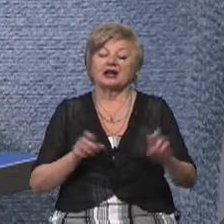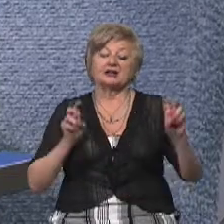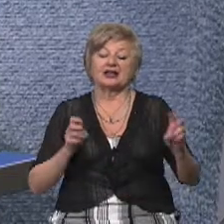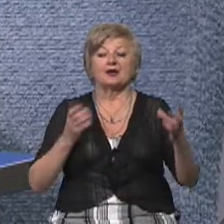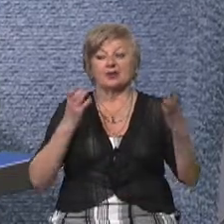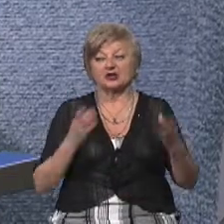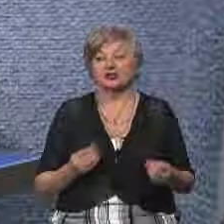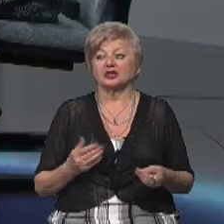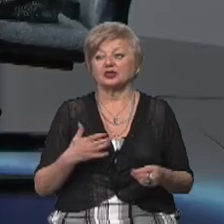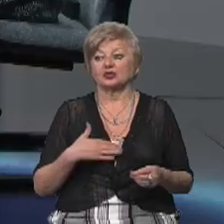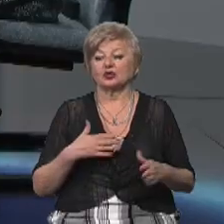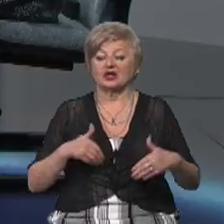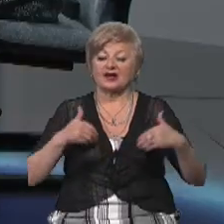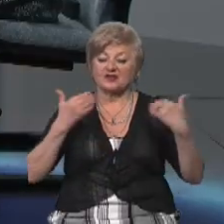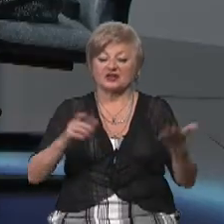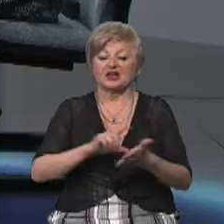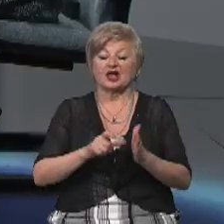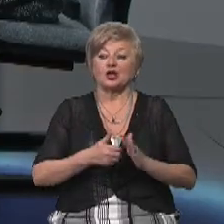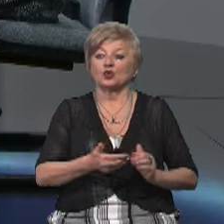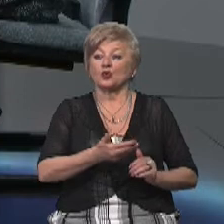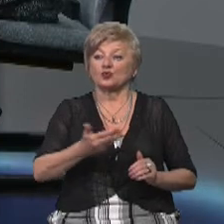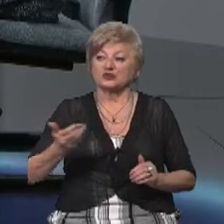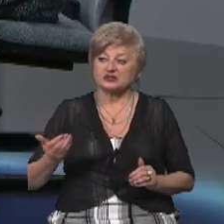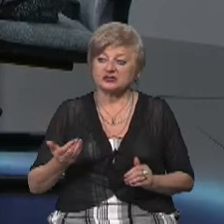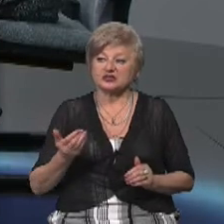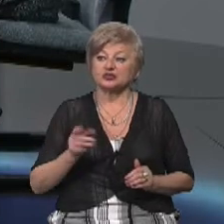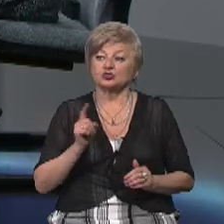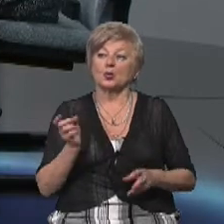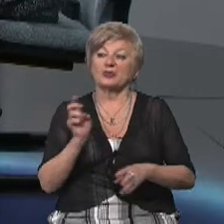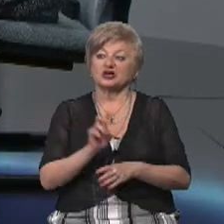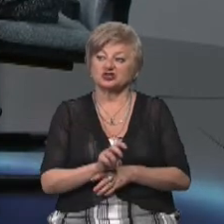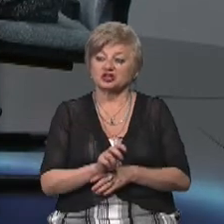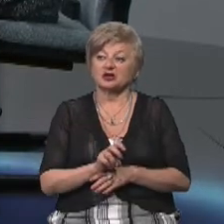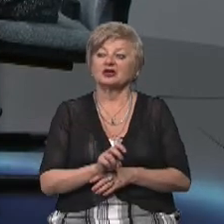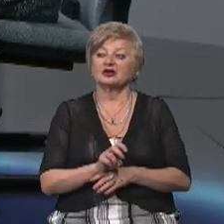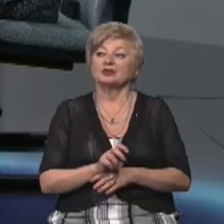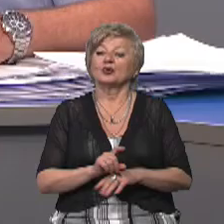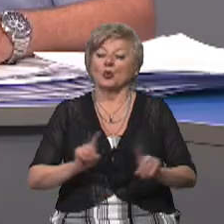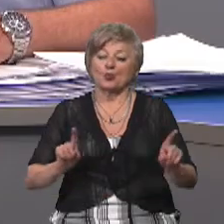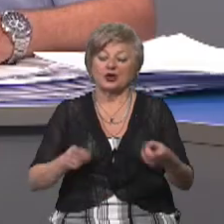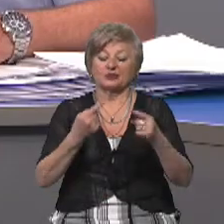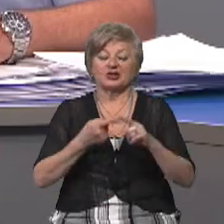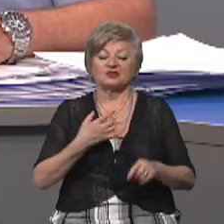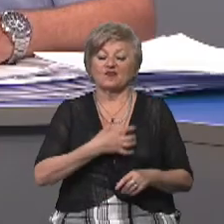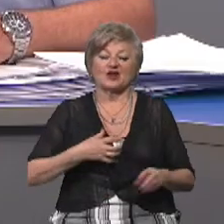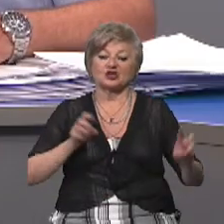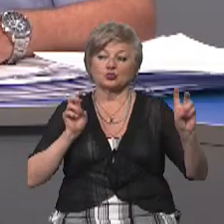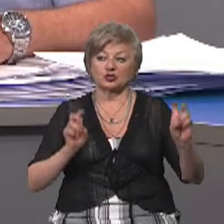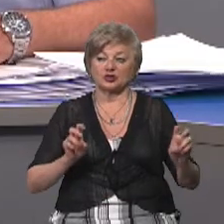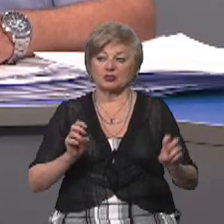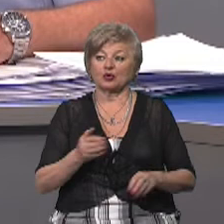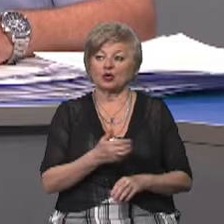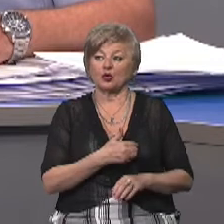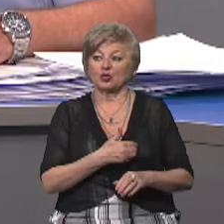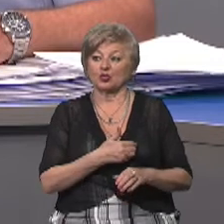гостями, яких я радо вітаю в нашій студії. Дуже вдячна, що ви прийшли піднімати непідйомну тему. Отже, навпроти